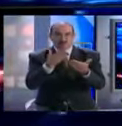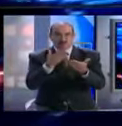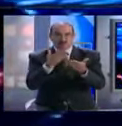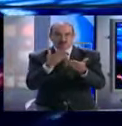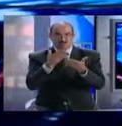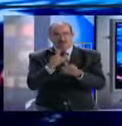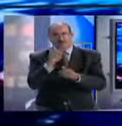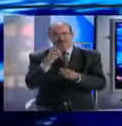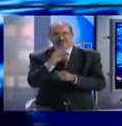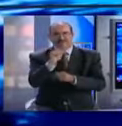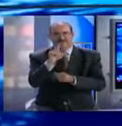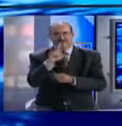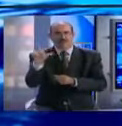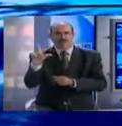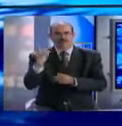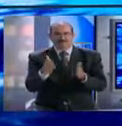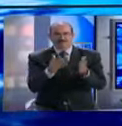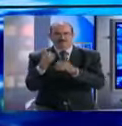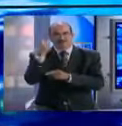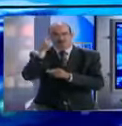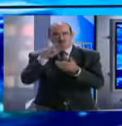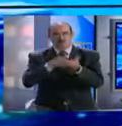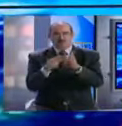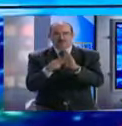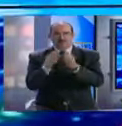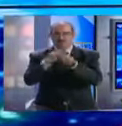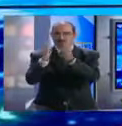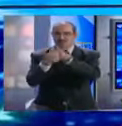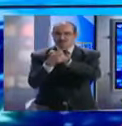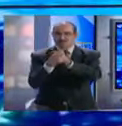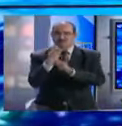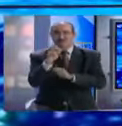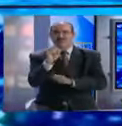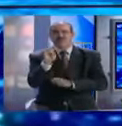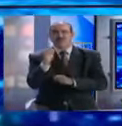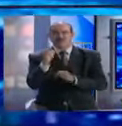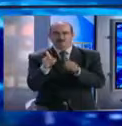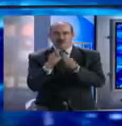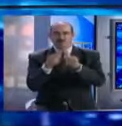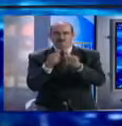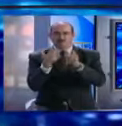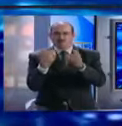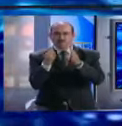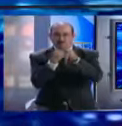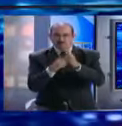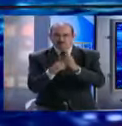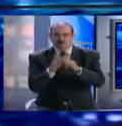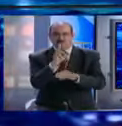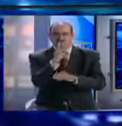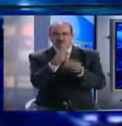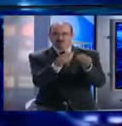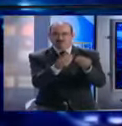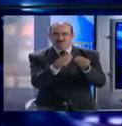سيارات الديزل. أما بخصوص مشروع تعديل المرسوم التنفيذي المتعلق بشروط وكيفية منح رخصة